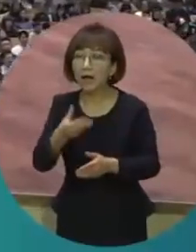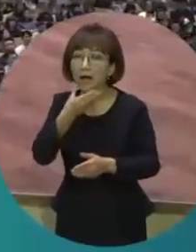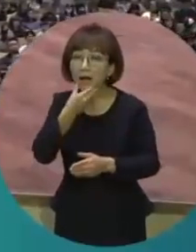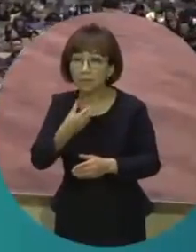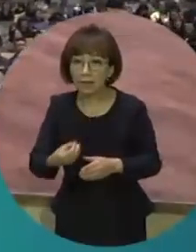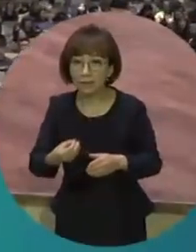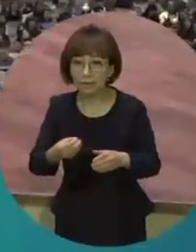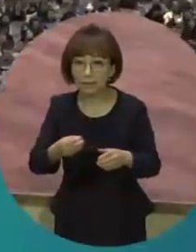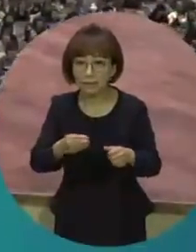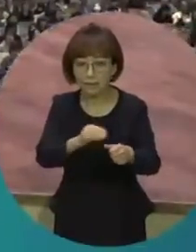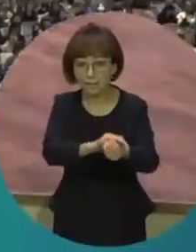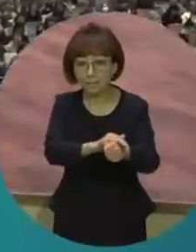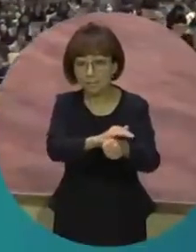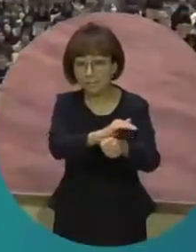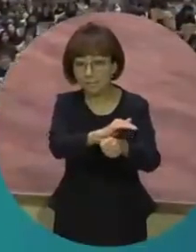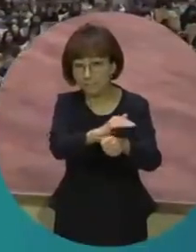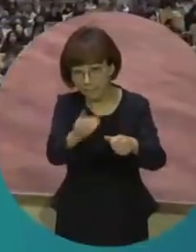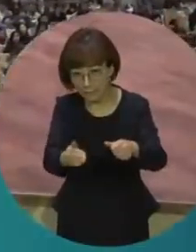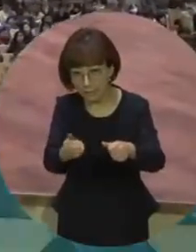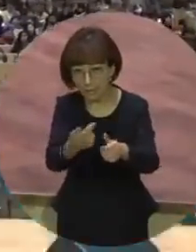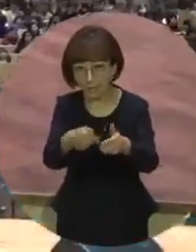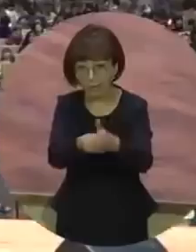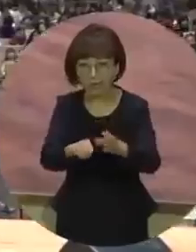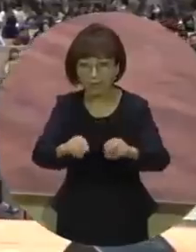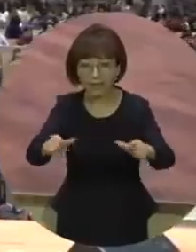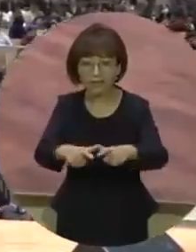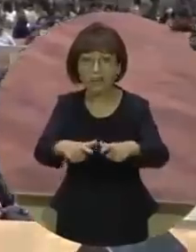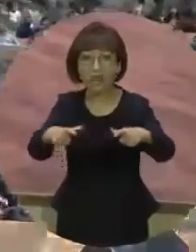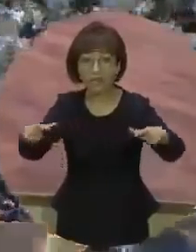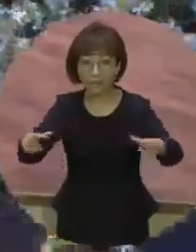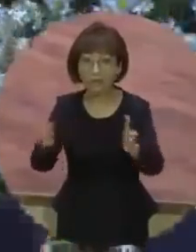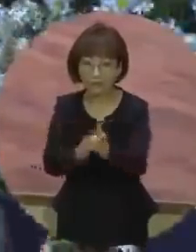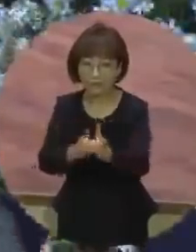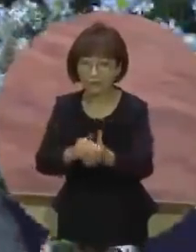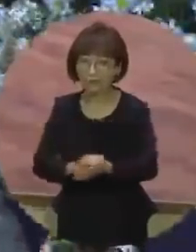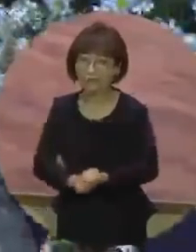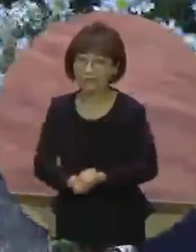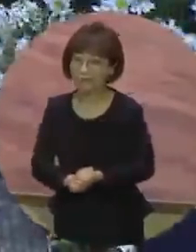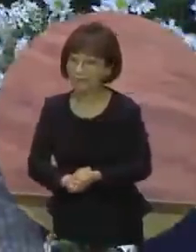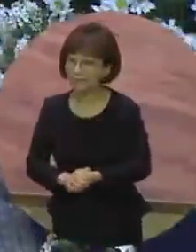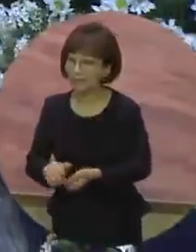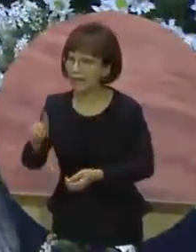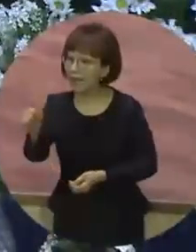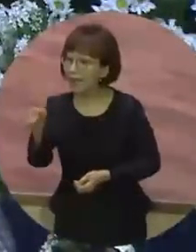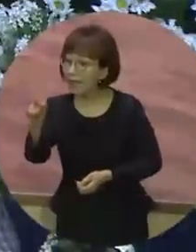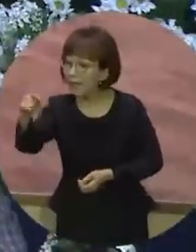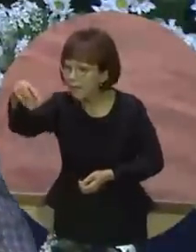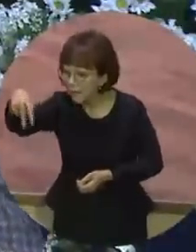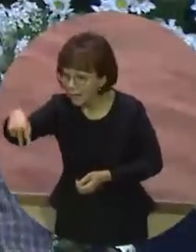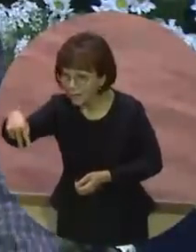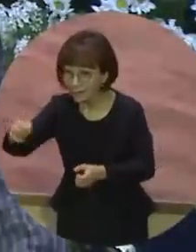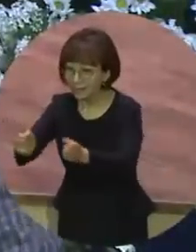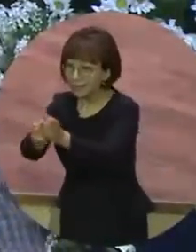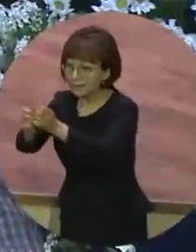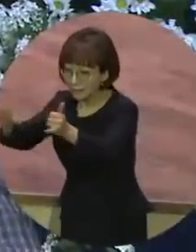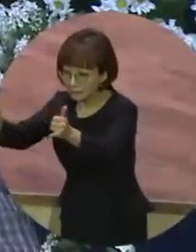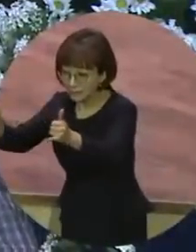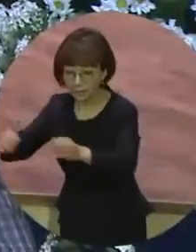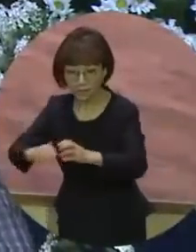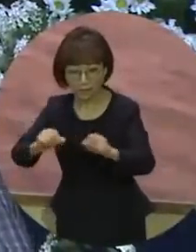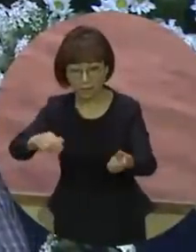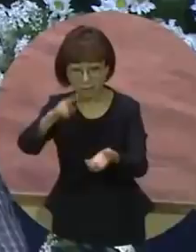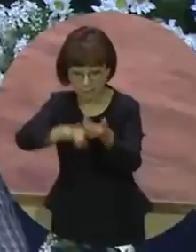소유지로 확정되었더라. 자, 헷 족속이 공식적으로 막벨라 굴을 아브라함의 소유로